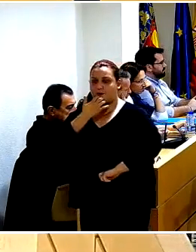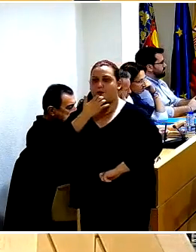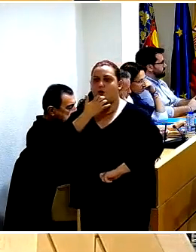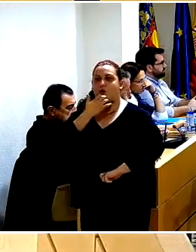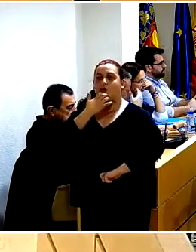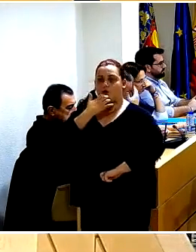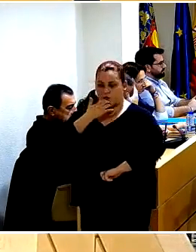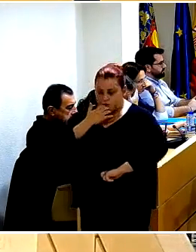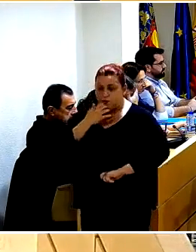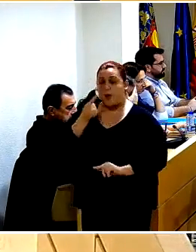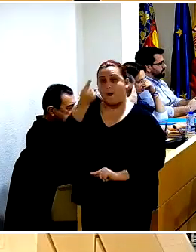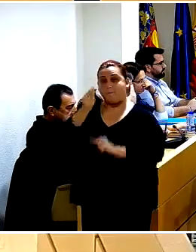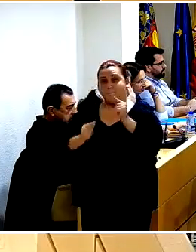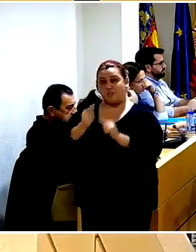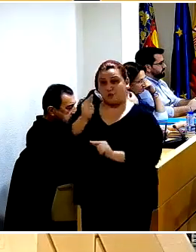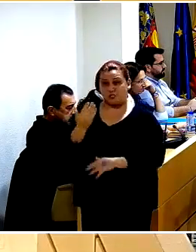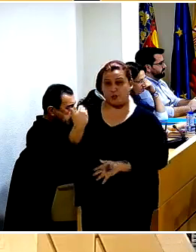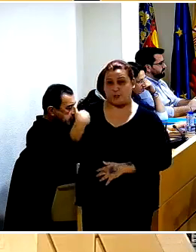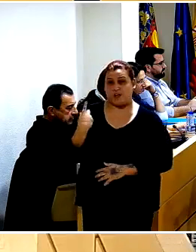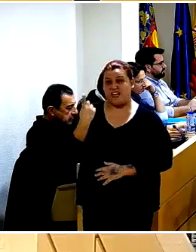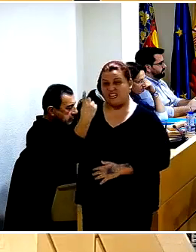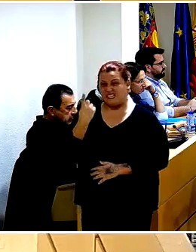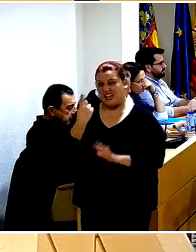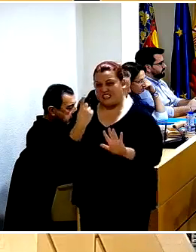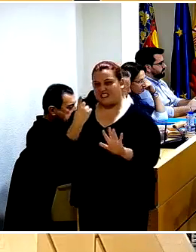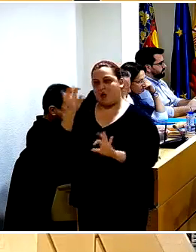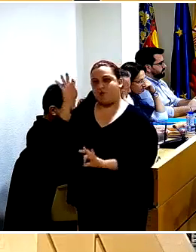a l'anterior pressupost del 6% en administració general.